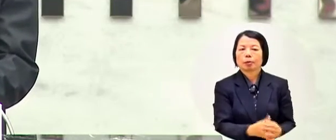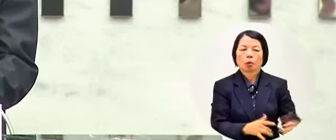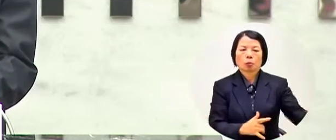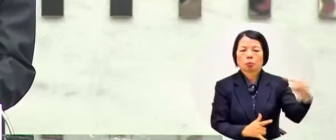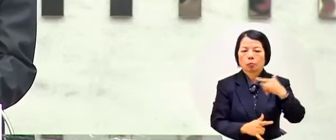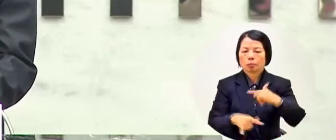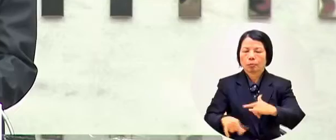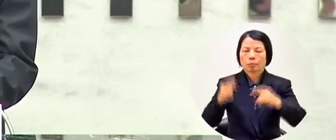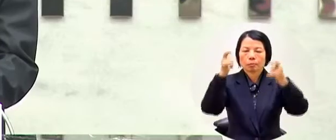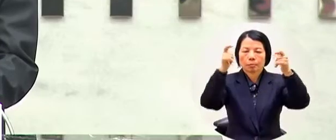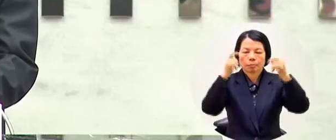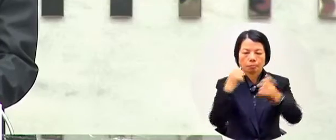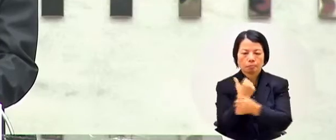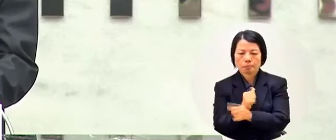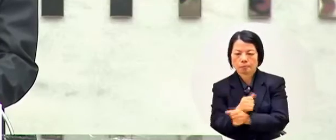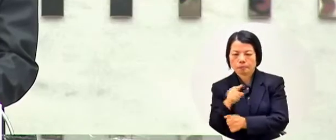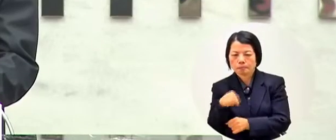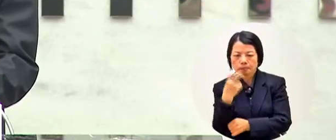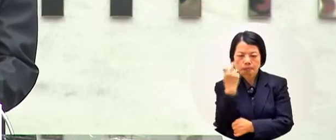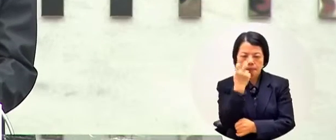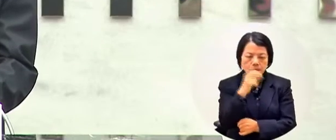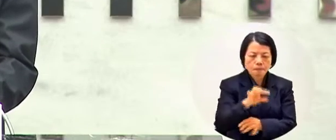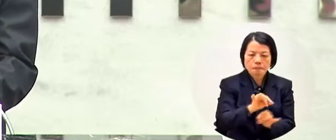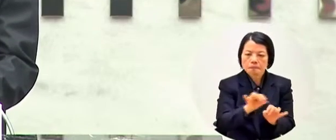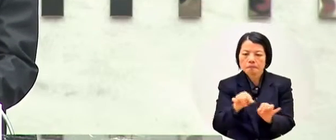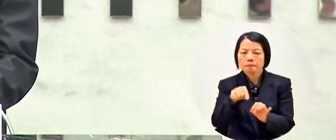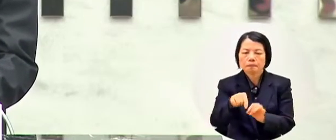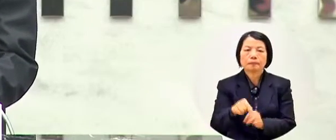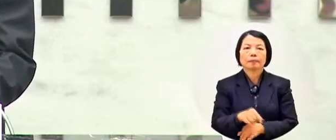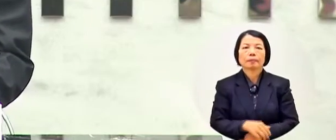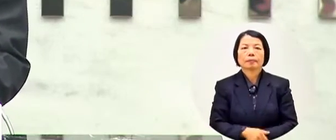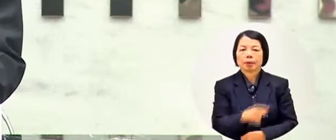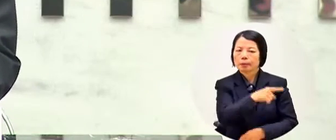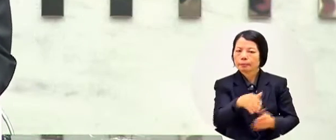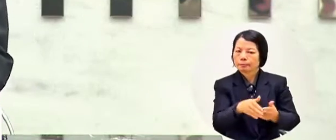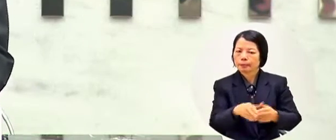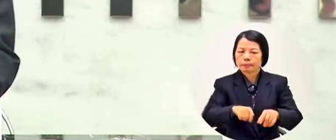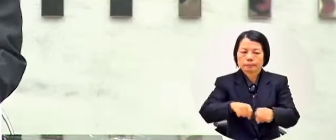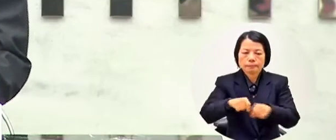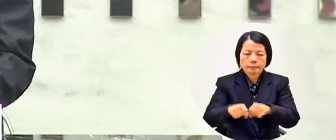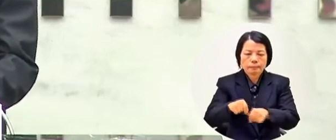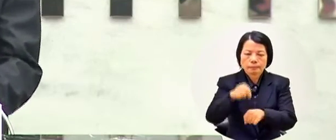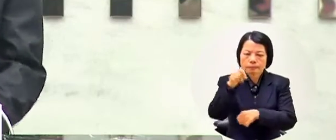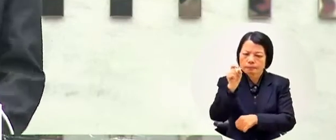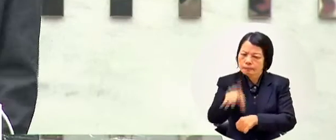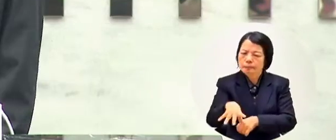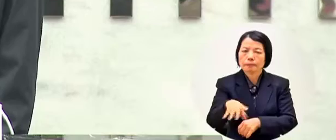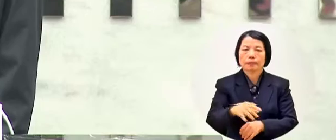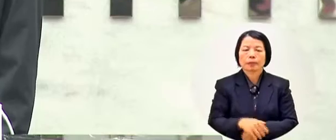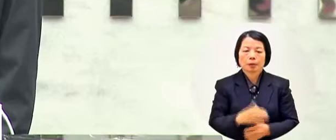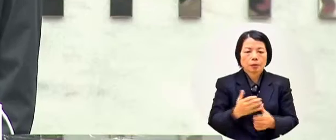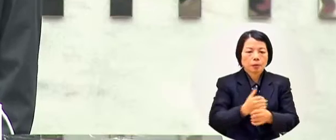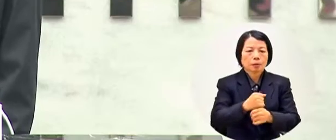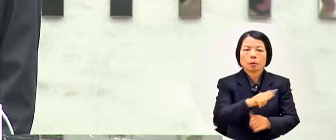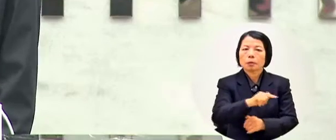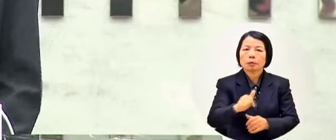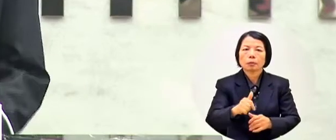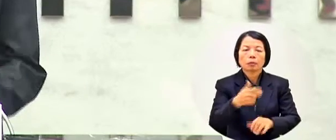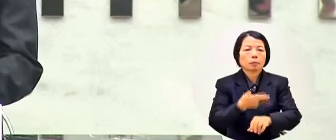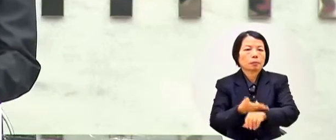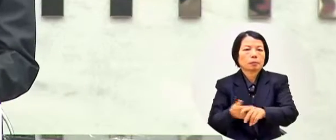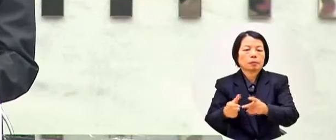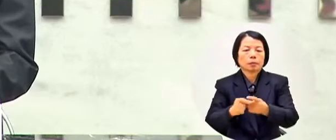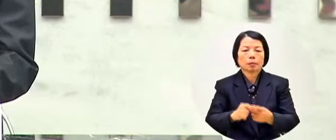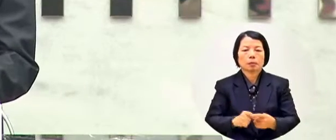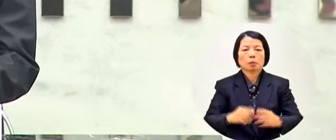察、看土地，以及他们预计要投资的标的，包括生物科技、室内外的